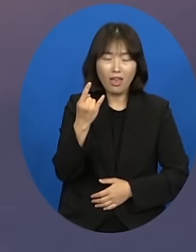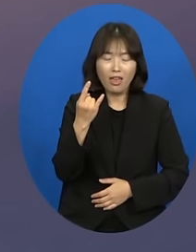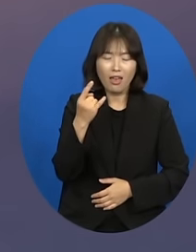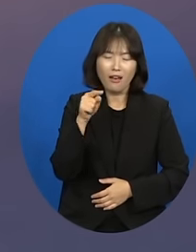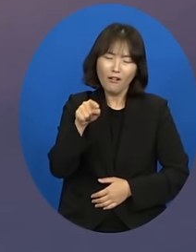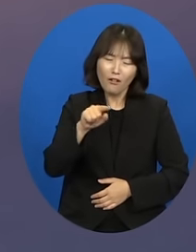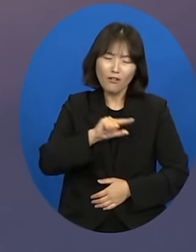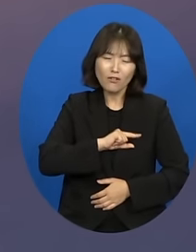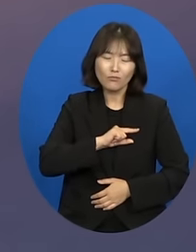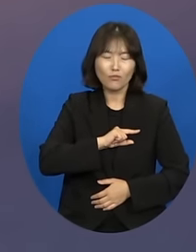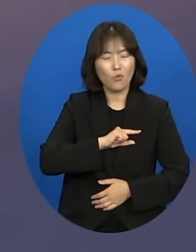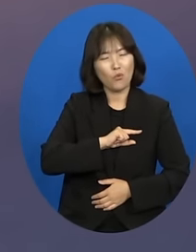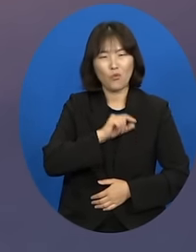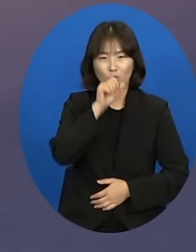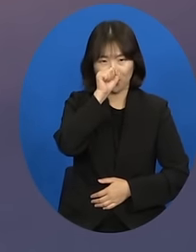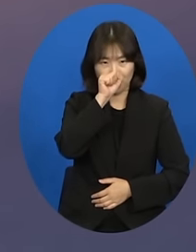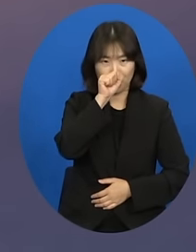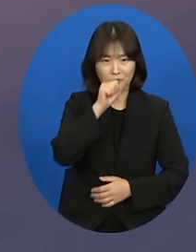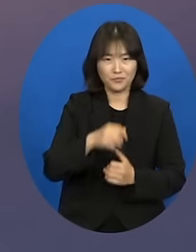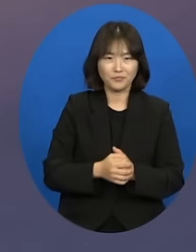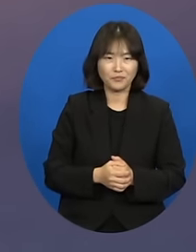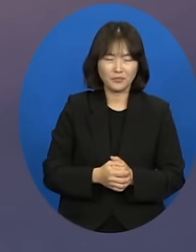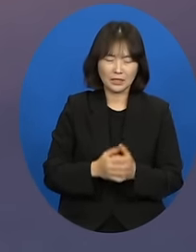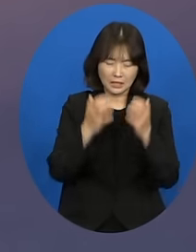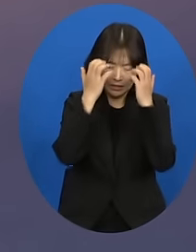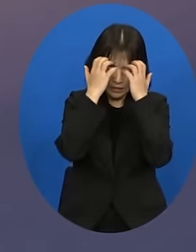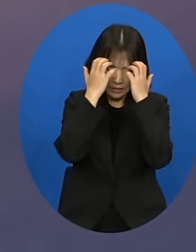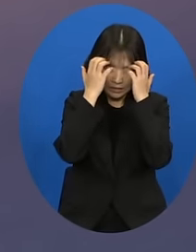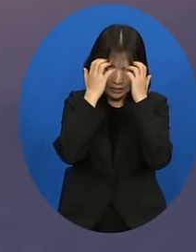공고한 자들이 굴 속에 모여서.